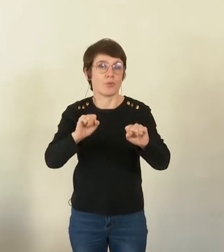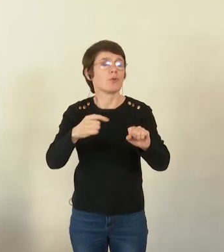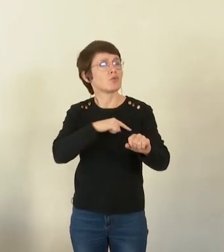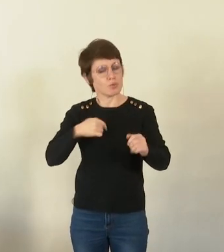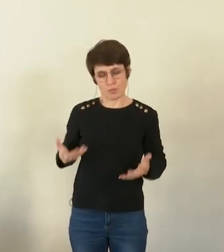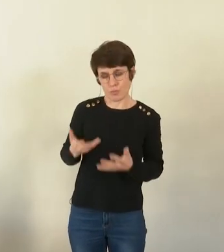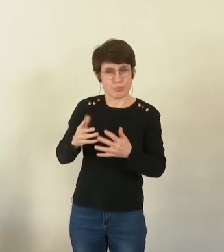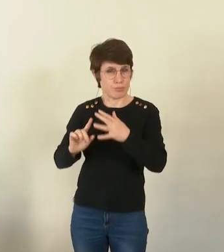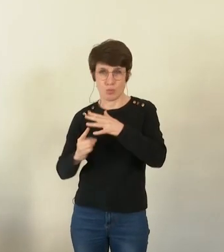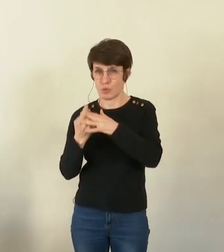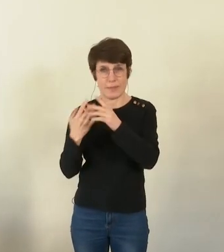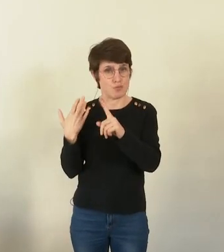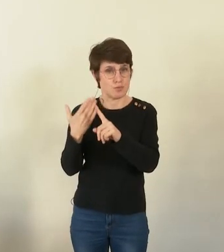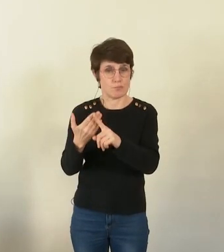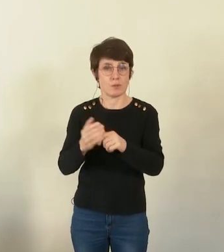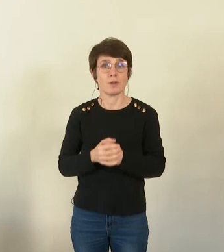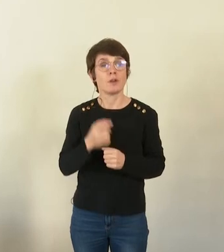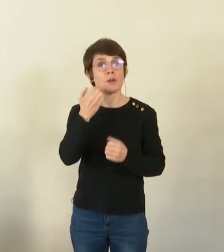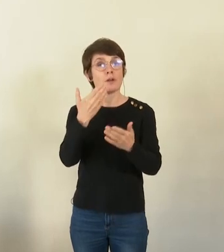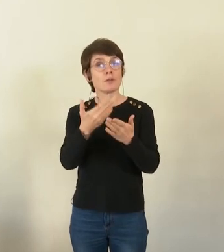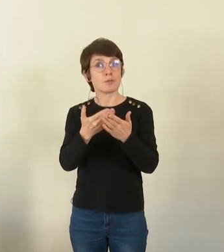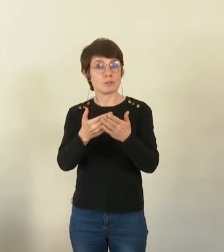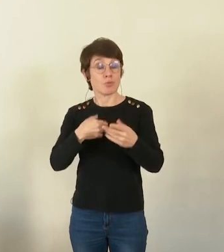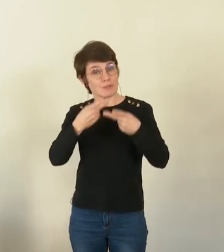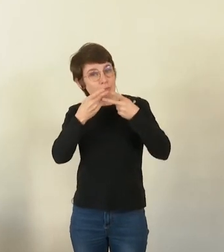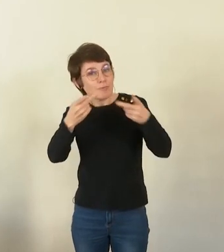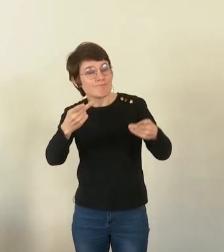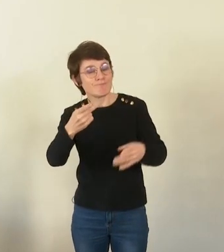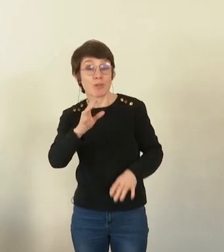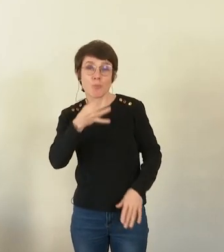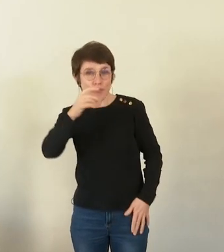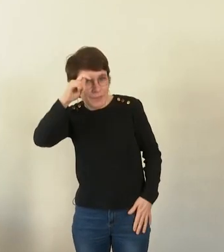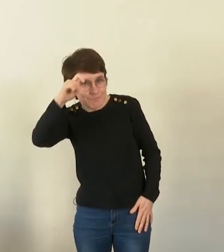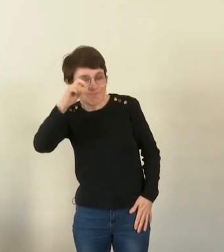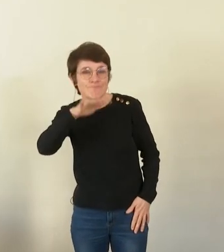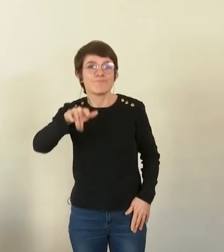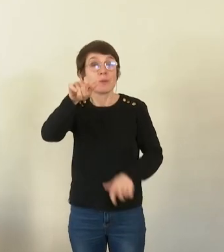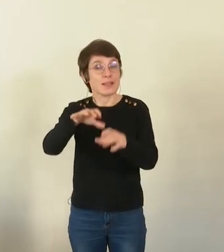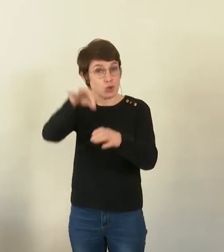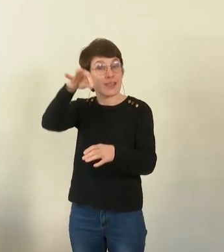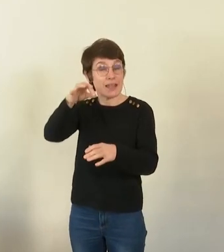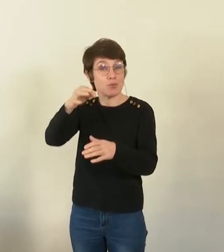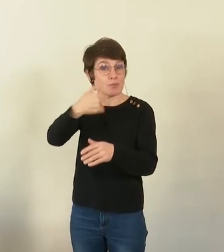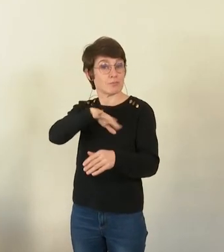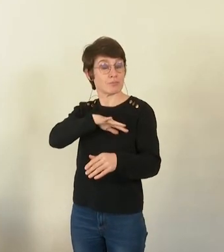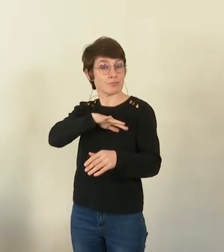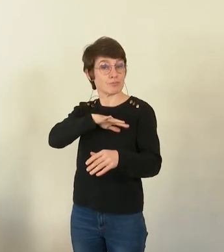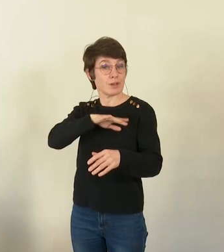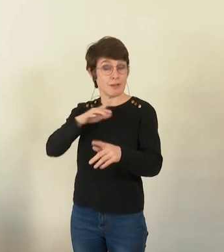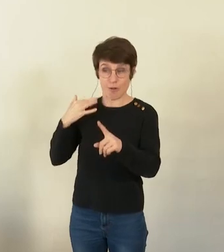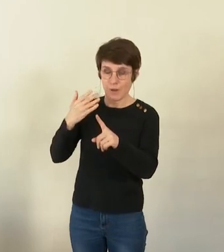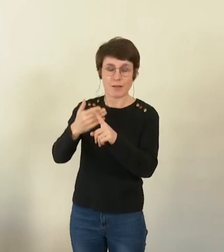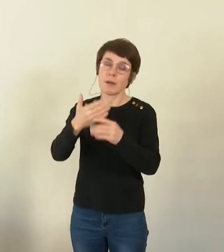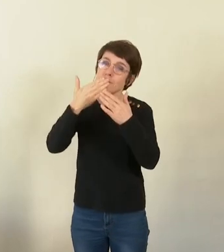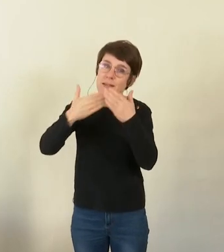novatrice dès le premier jour j'en profite à ce titre pour remercier les élus en charge du projet des échanges constructifs qui ont pu se nouer ces derniers mois